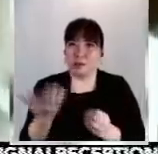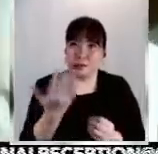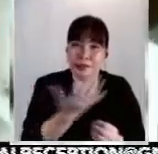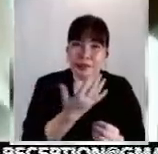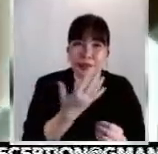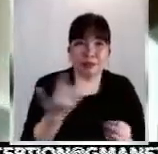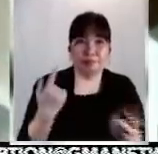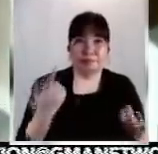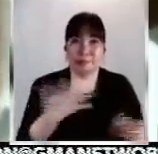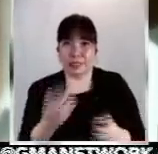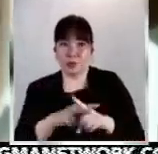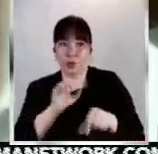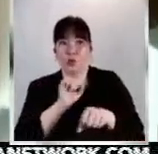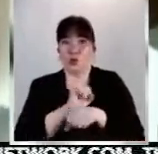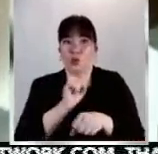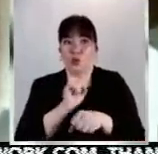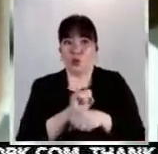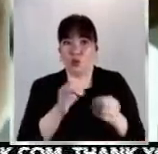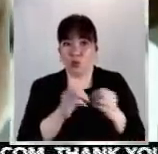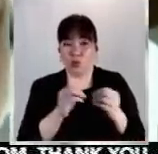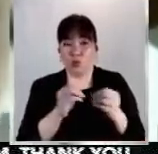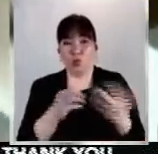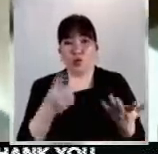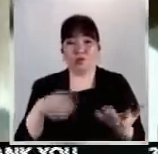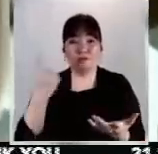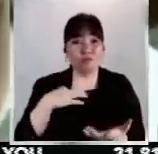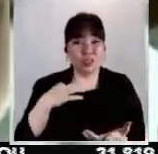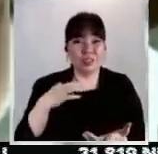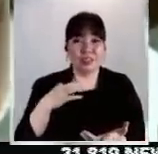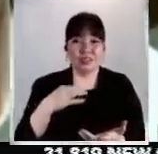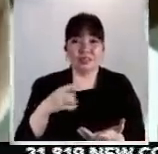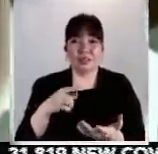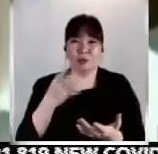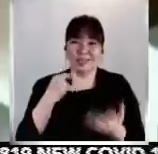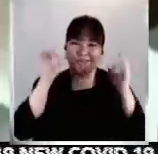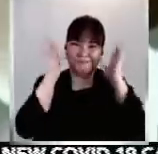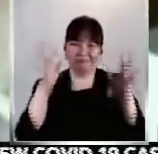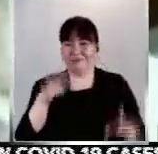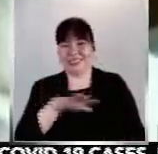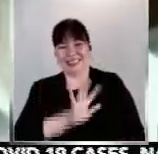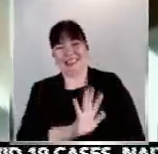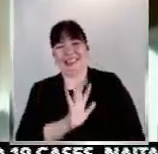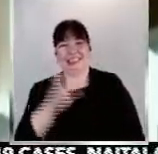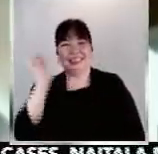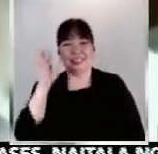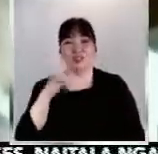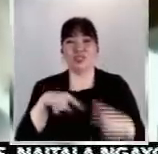incentivize these volunteers, no, considering the risk that they will face. So a much